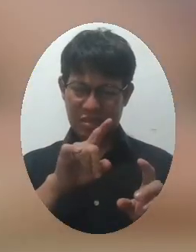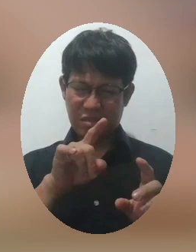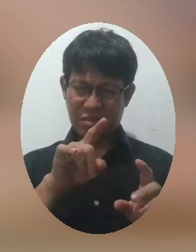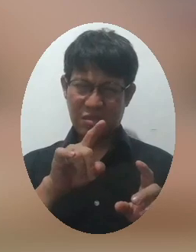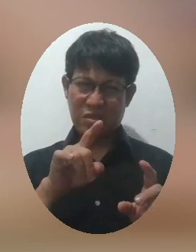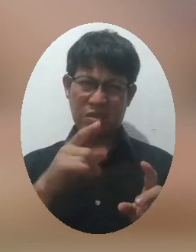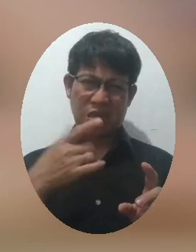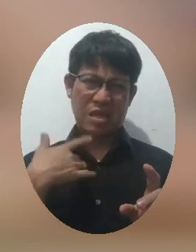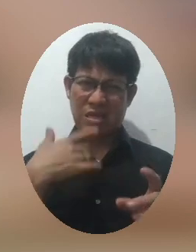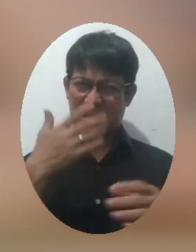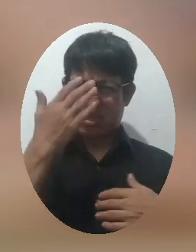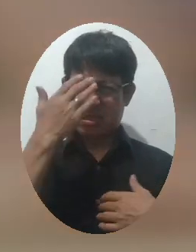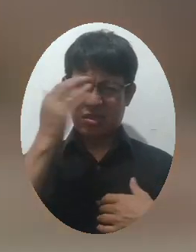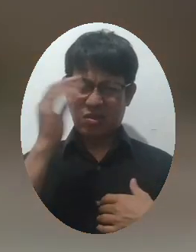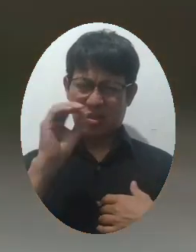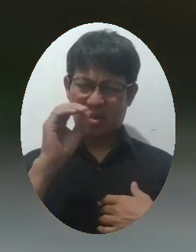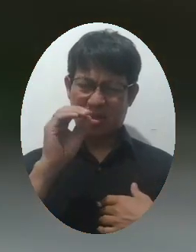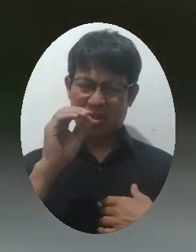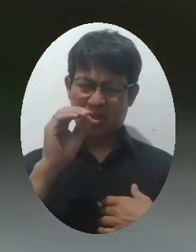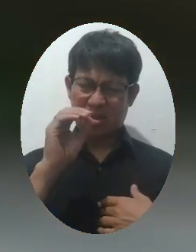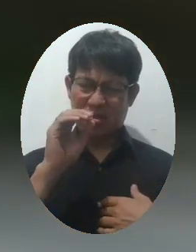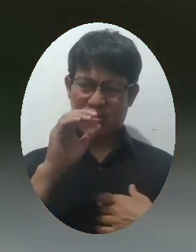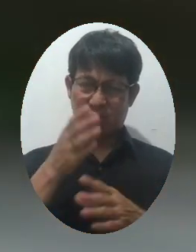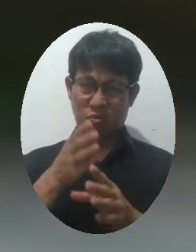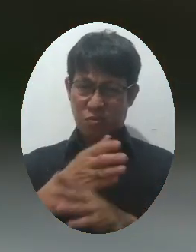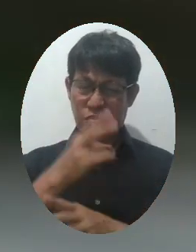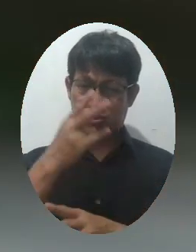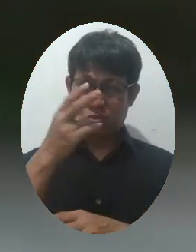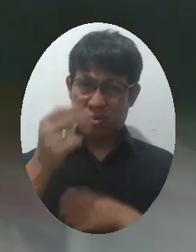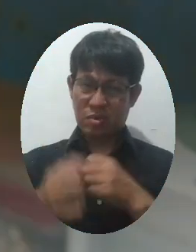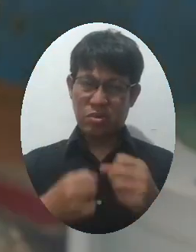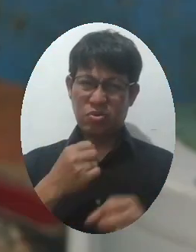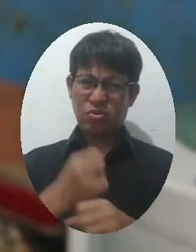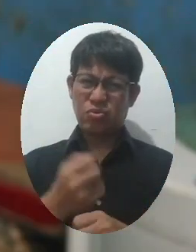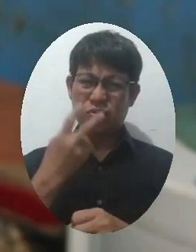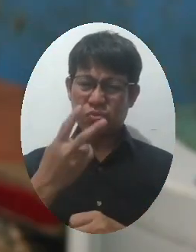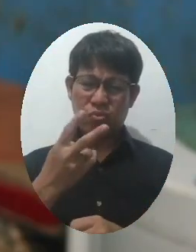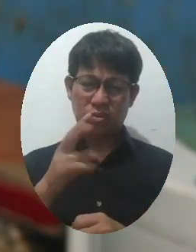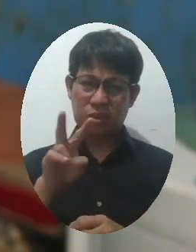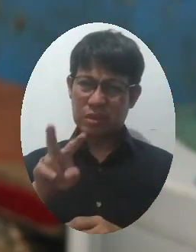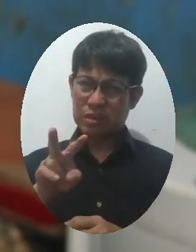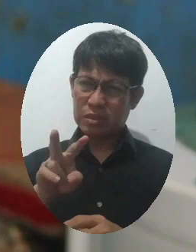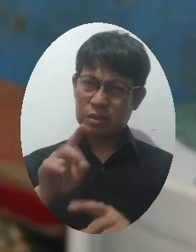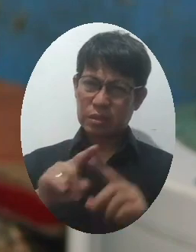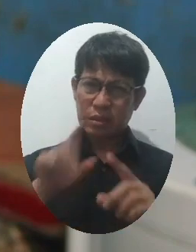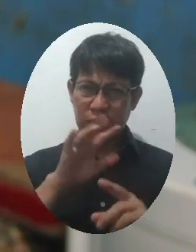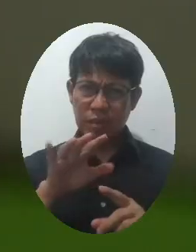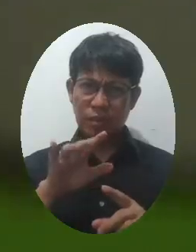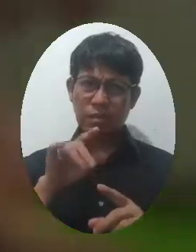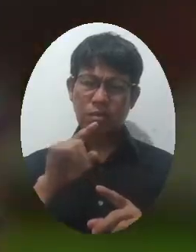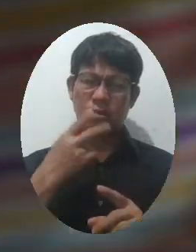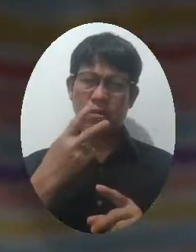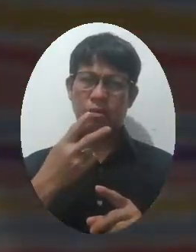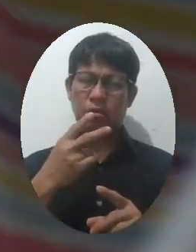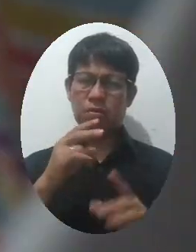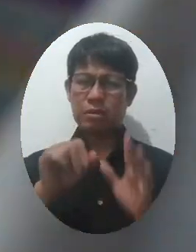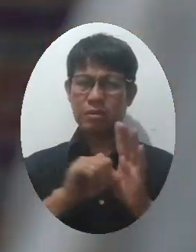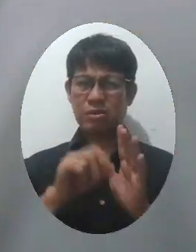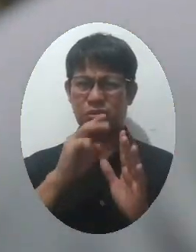sa kanya. Bago pa po siya mag 2 years old, yung mga sintomas na yon na nilalagnat